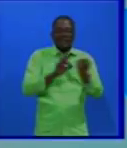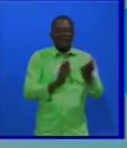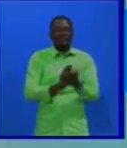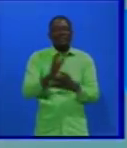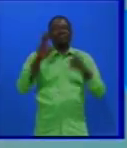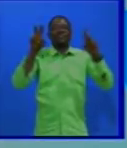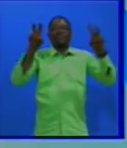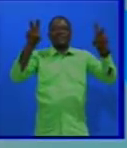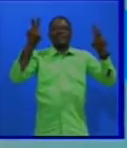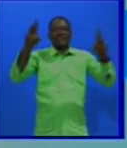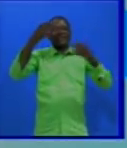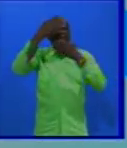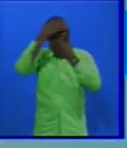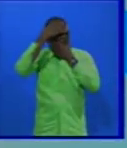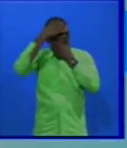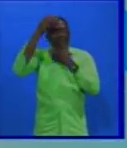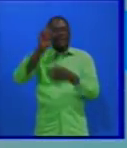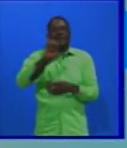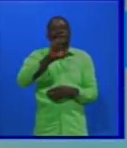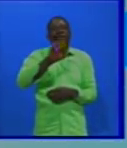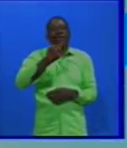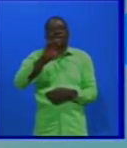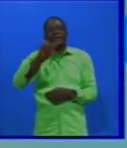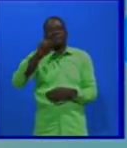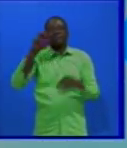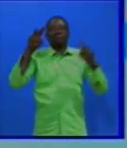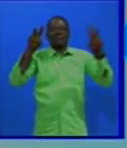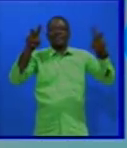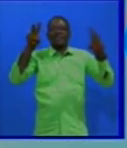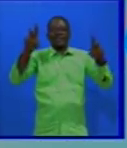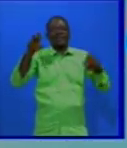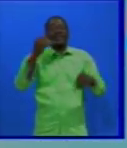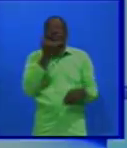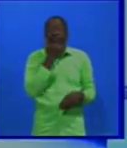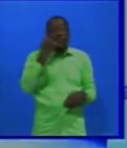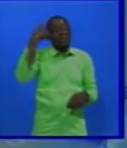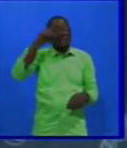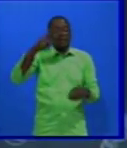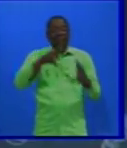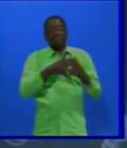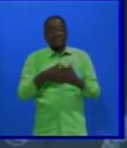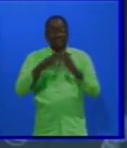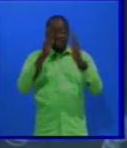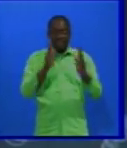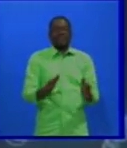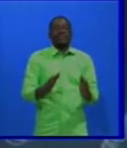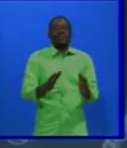les djihadistes de l'État islamique, victoire contestée par les alliés des Américains.